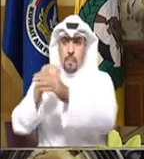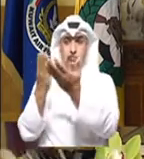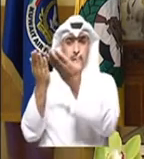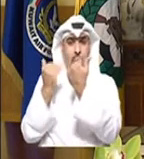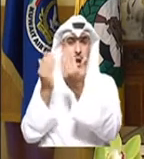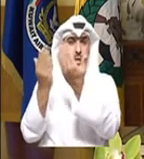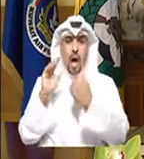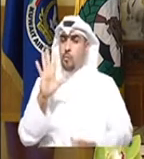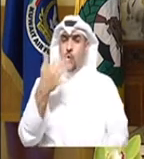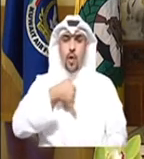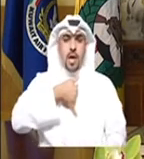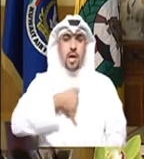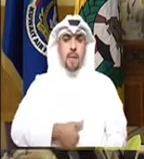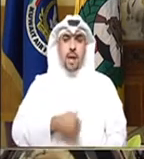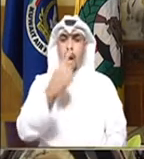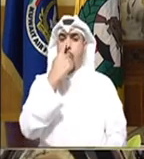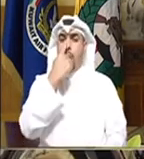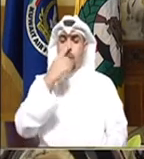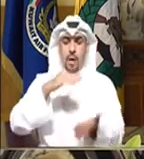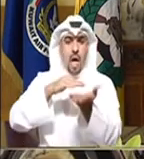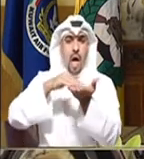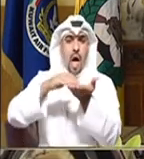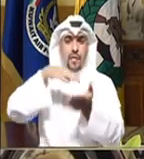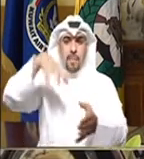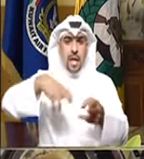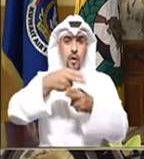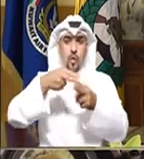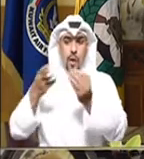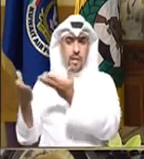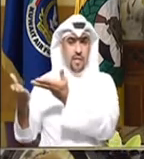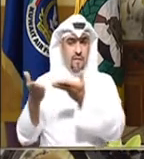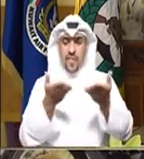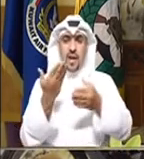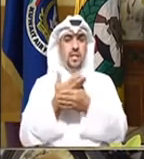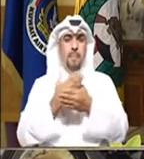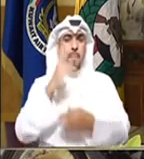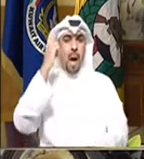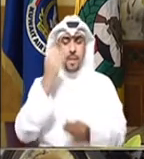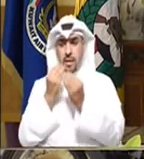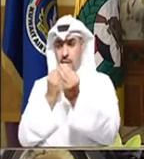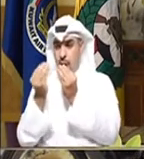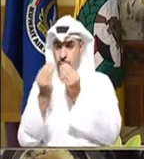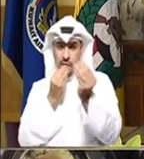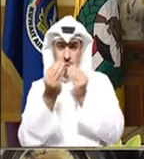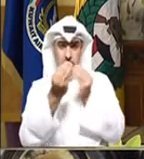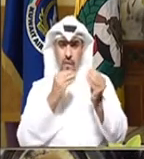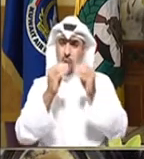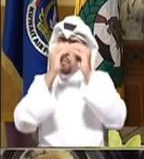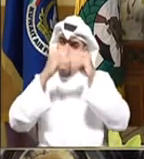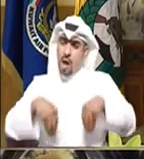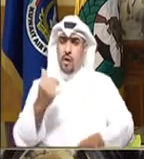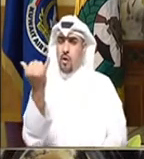إلى طاولة المباحثات وصولا إلى الحل السياسي المنشود الذي